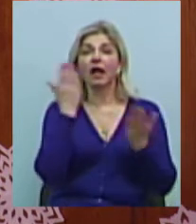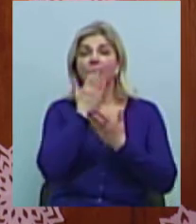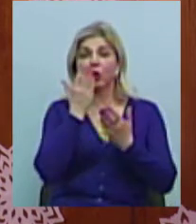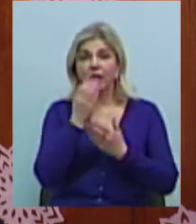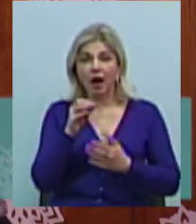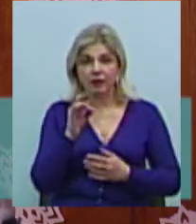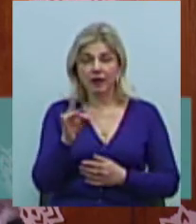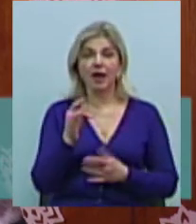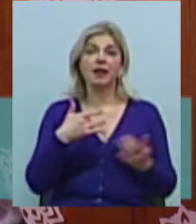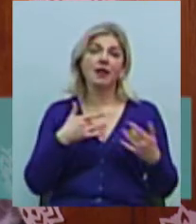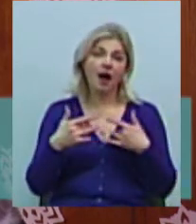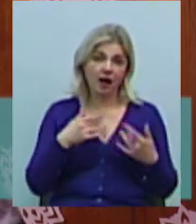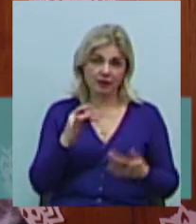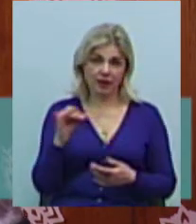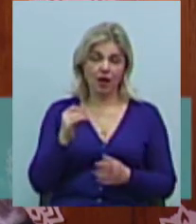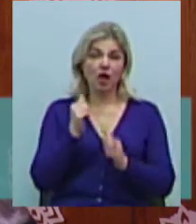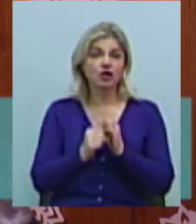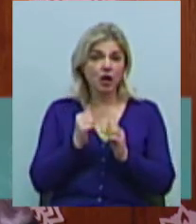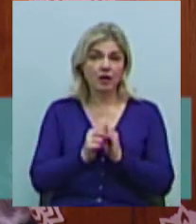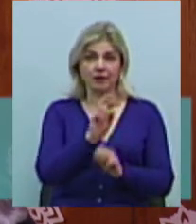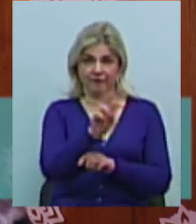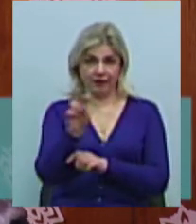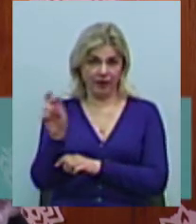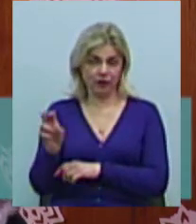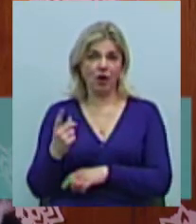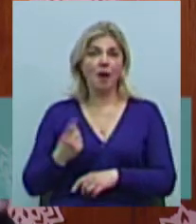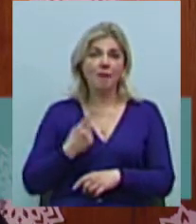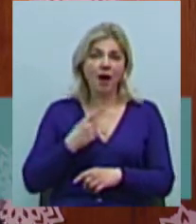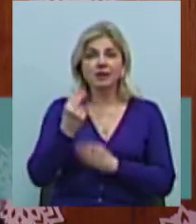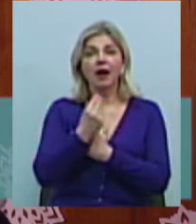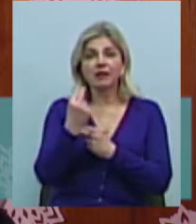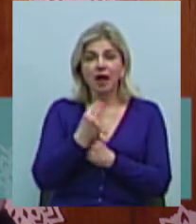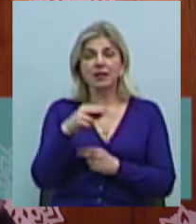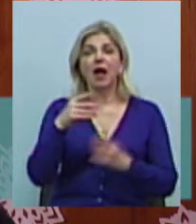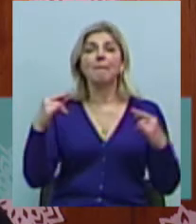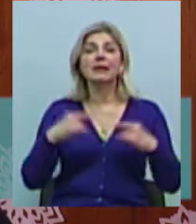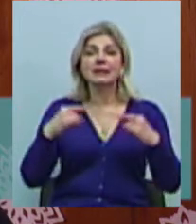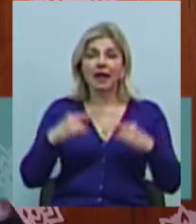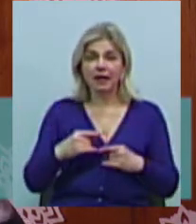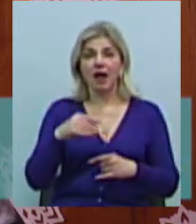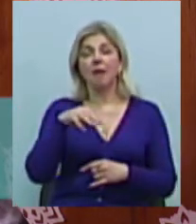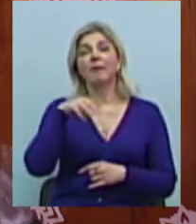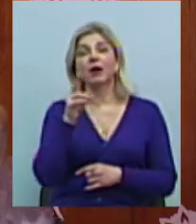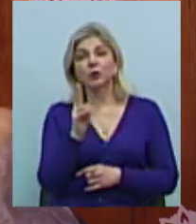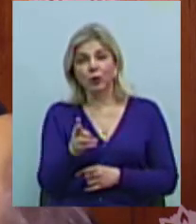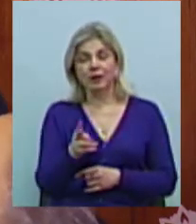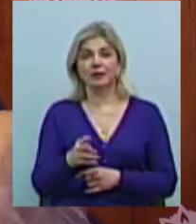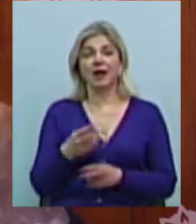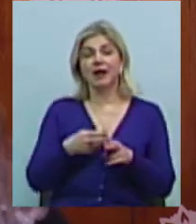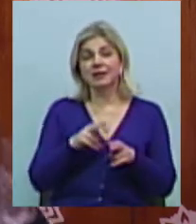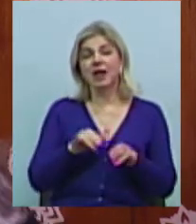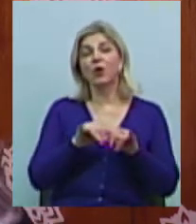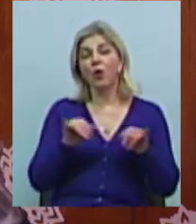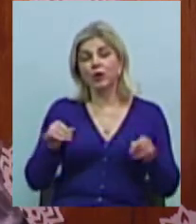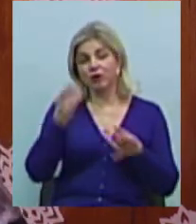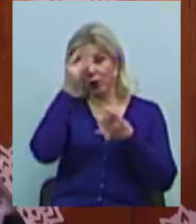і кінотеатри, і театри. Дуже часто ми відвідуємо. Майстер-класи, піцерії ми ходимо, Макдональдс. Ну як, це вже ж, це розвиток,